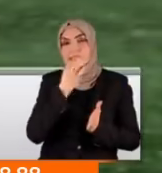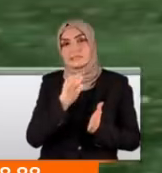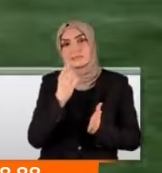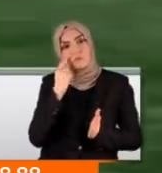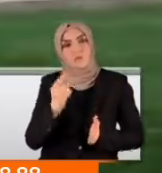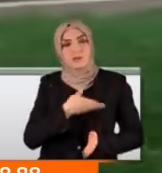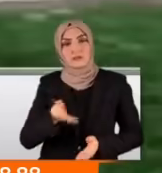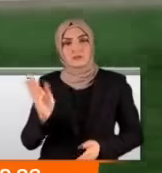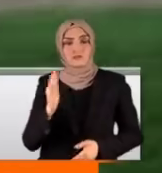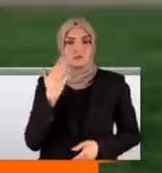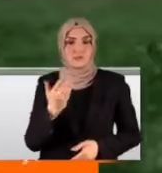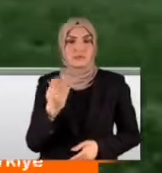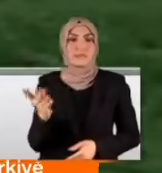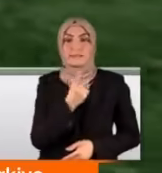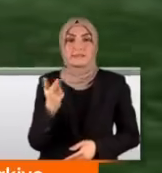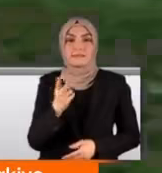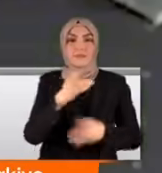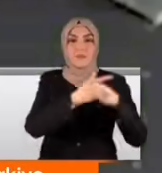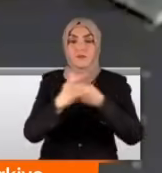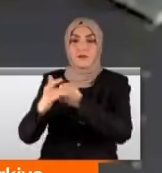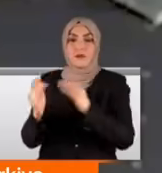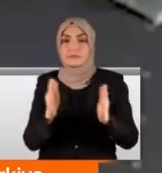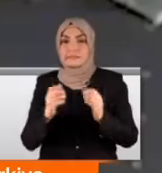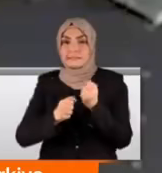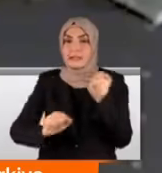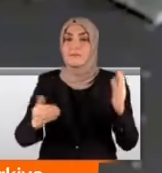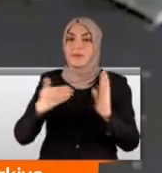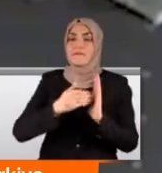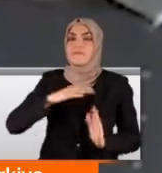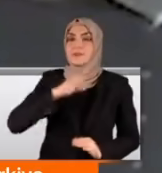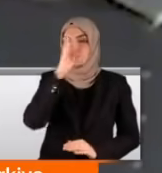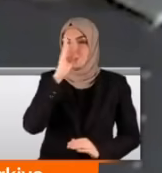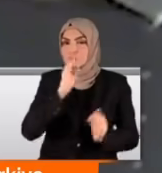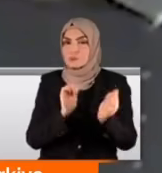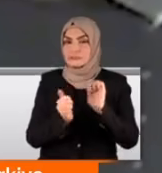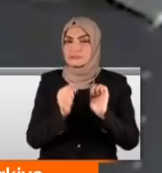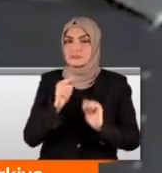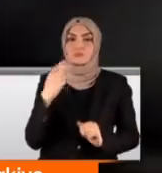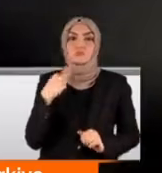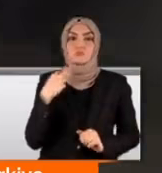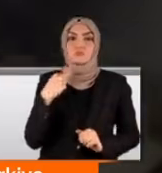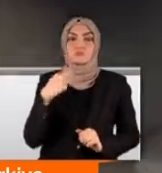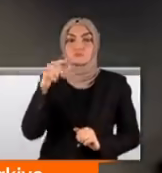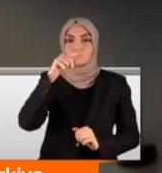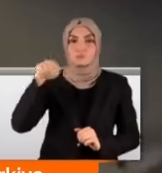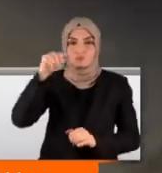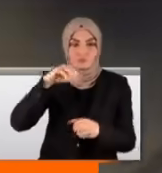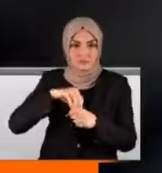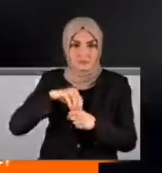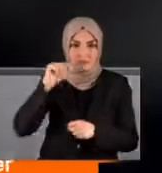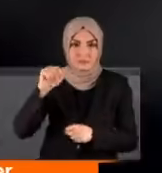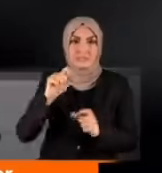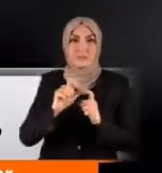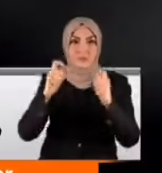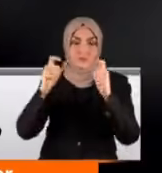iki ülke arasındaki gerilime bizde Cansu sürpriz eklendi Rus federal güvenlik servisi Sen Petersburg'ta görevli Ukraynalı